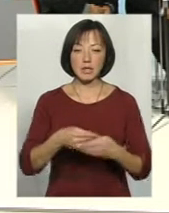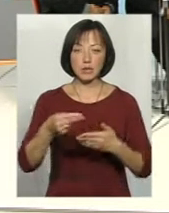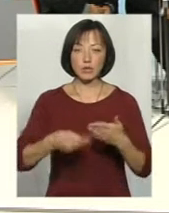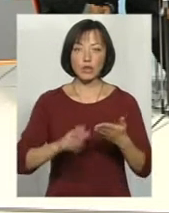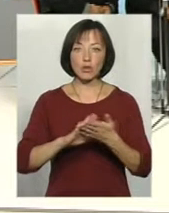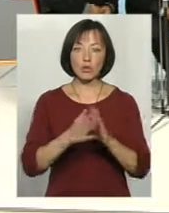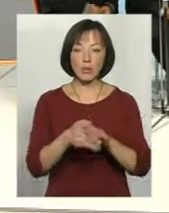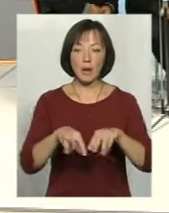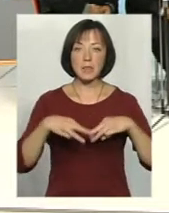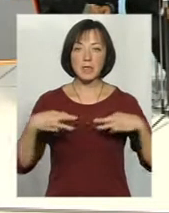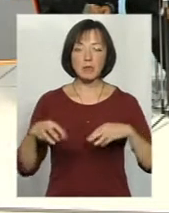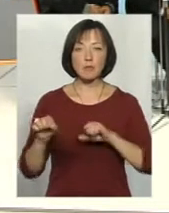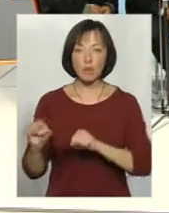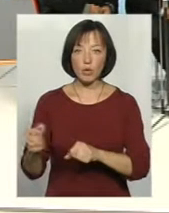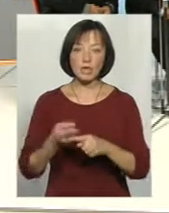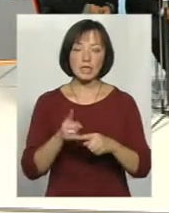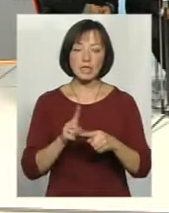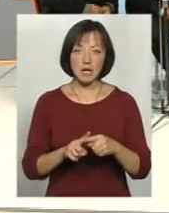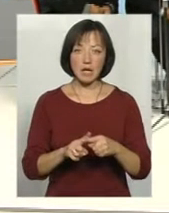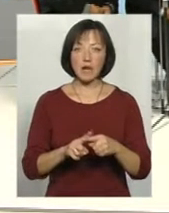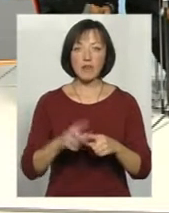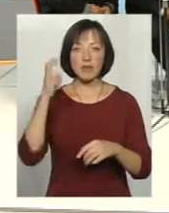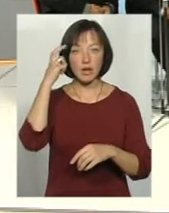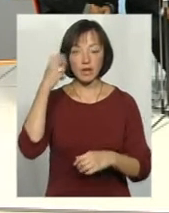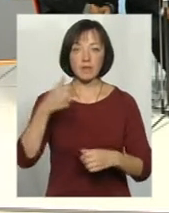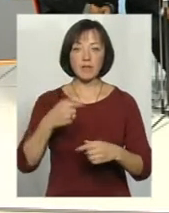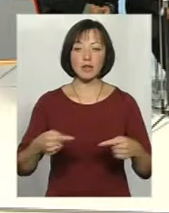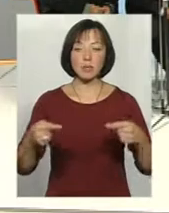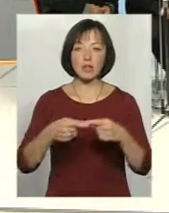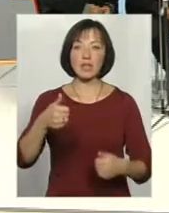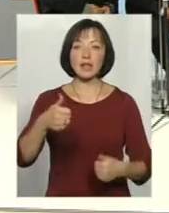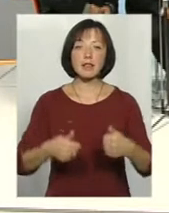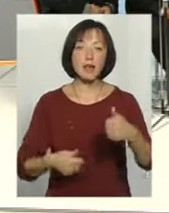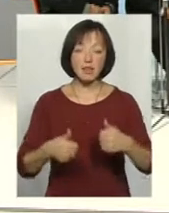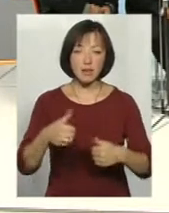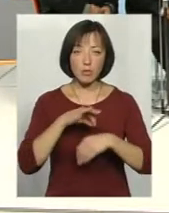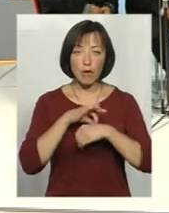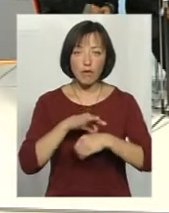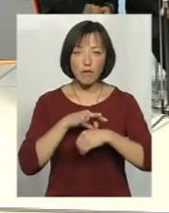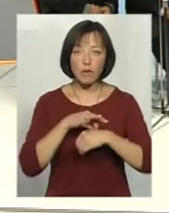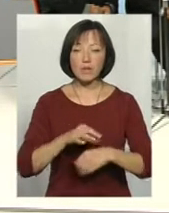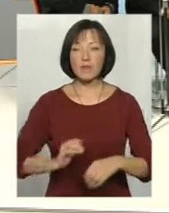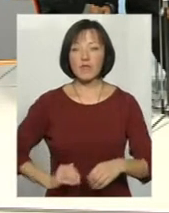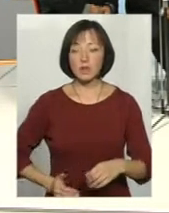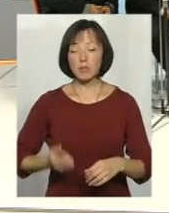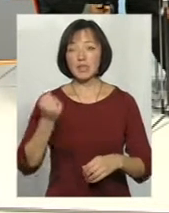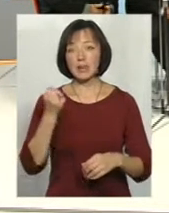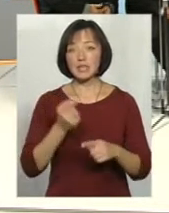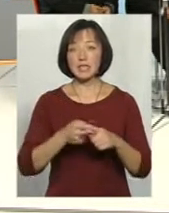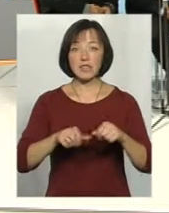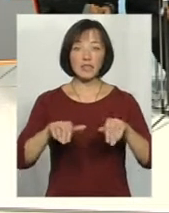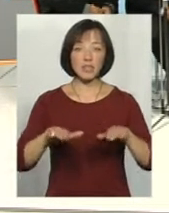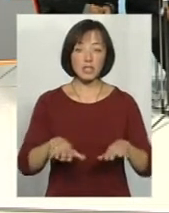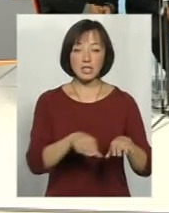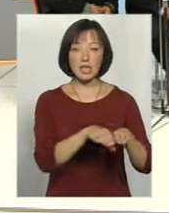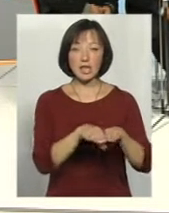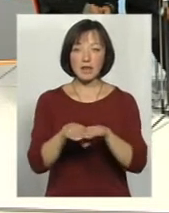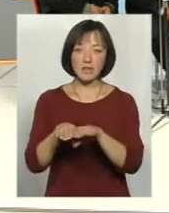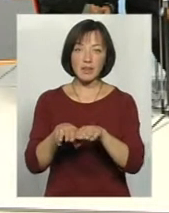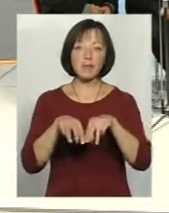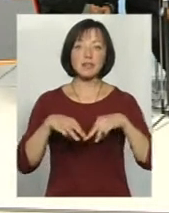договір з Міністерством оборони. Це проходить в Києві відповідний конкурс, да, фірма виграє. Тобто це вирішується на рівні,